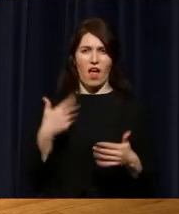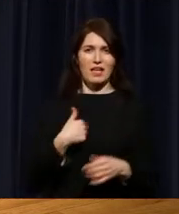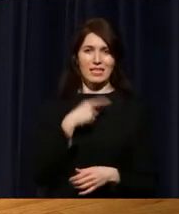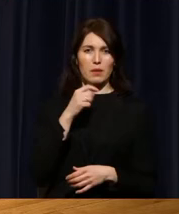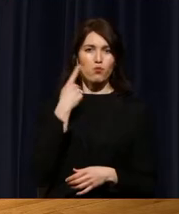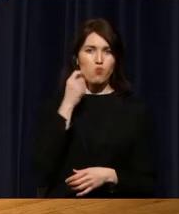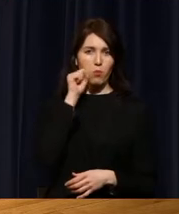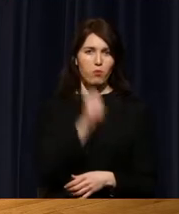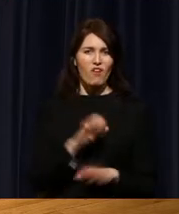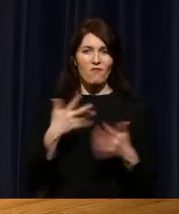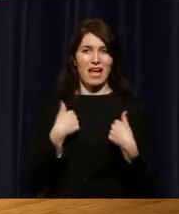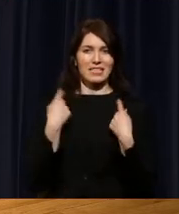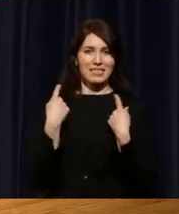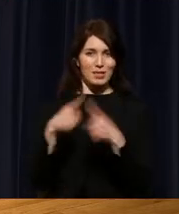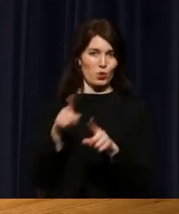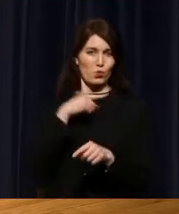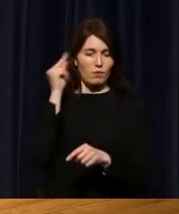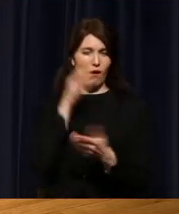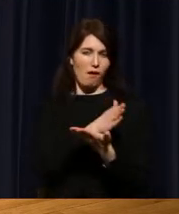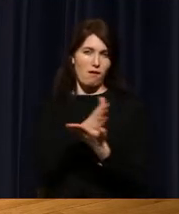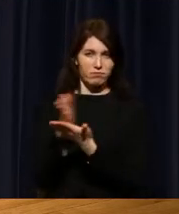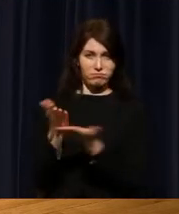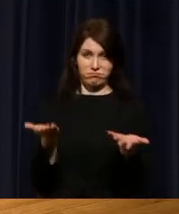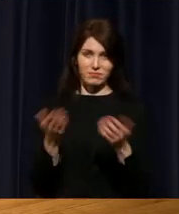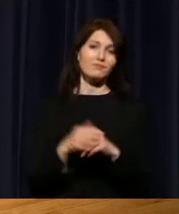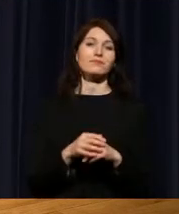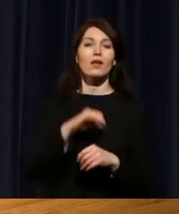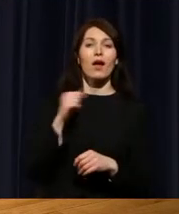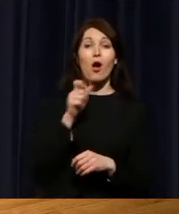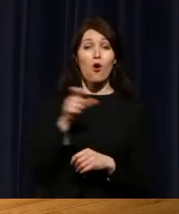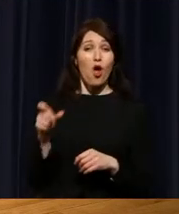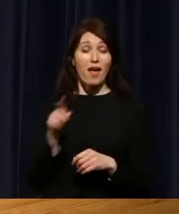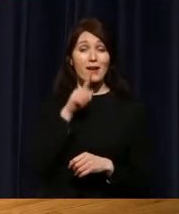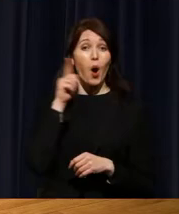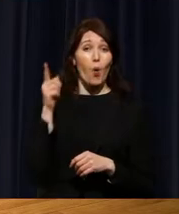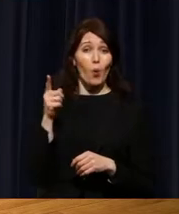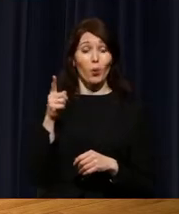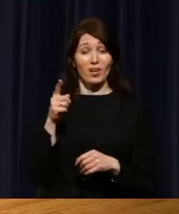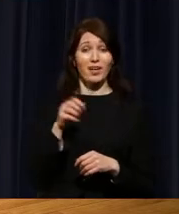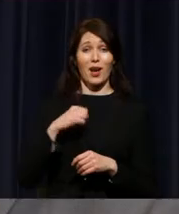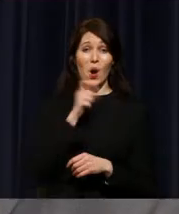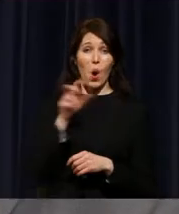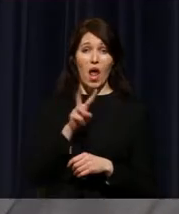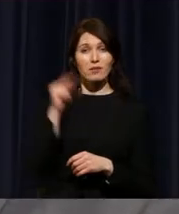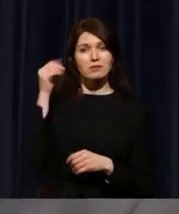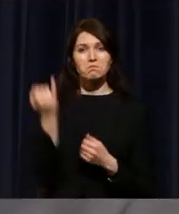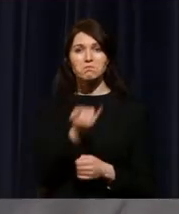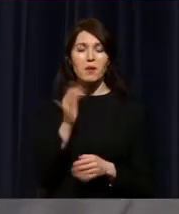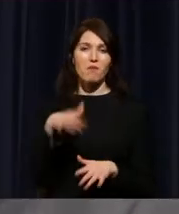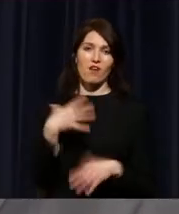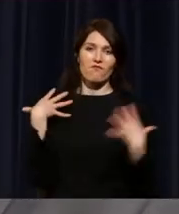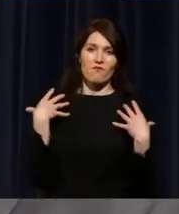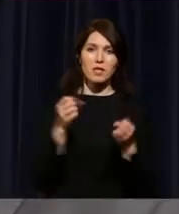vai... Vai es gribu kaut ko citu? Kolēģiem, jaunajiem kolēģiem, kuri interesējas par veselības aprūpu